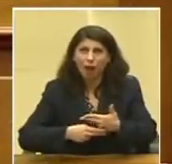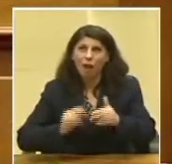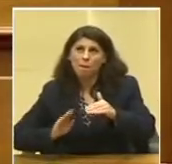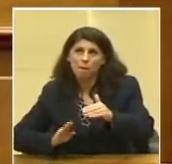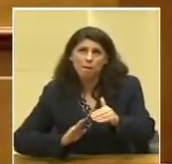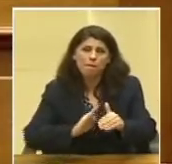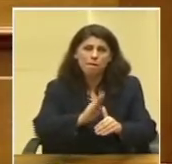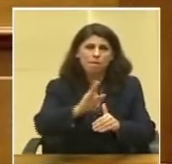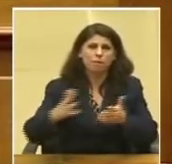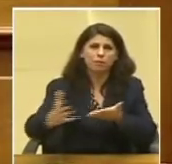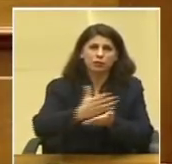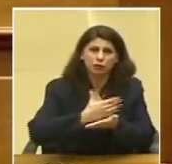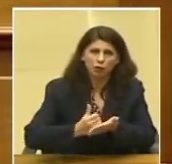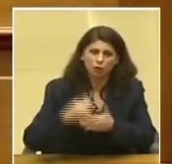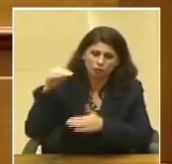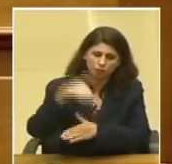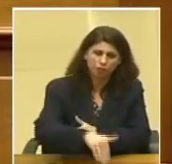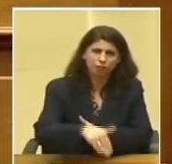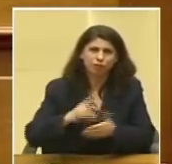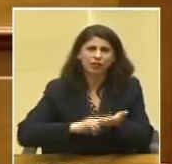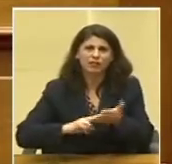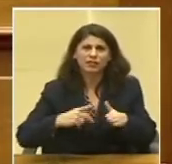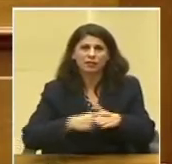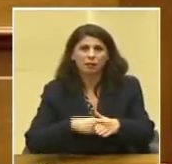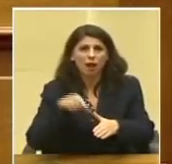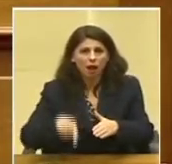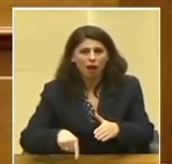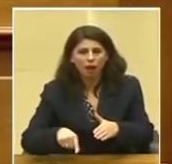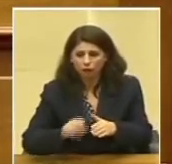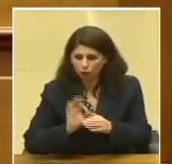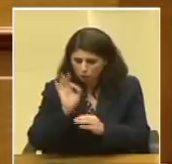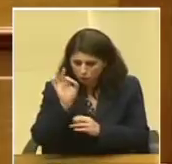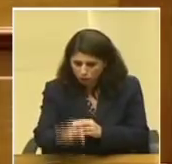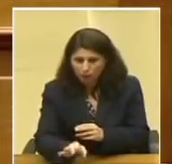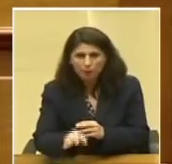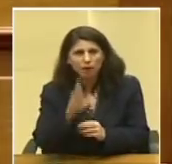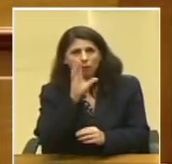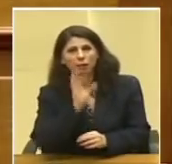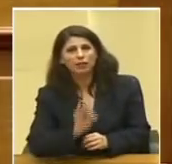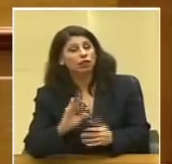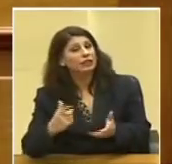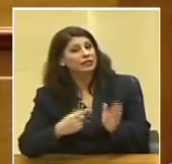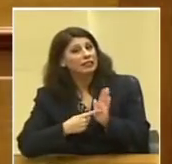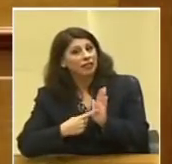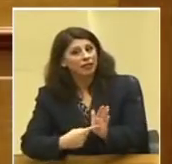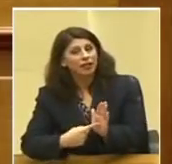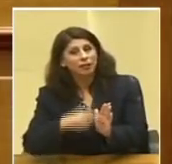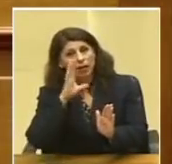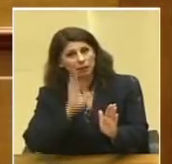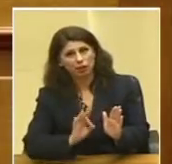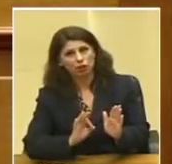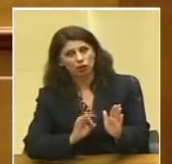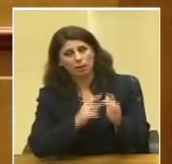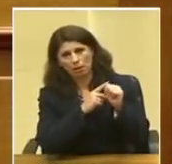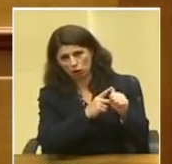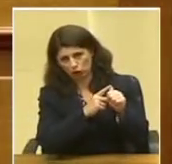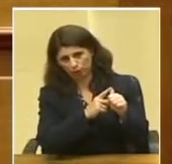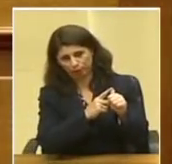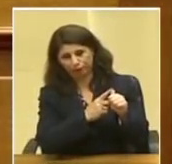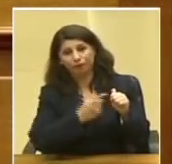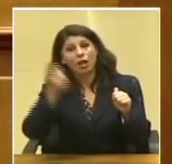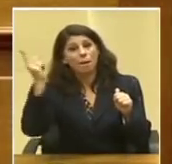και κατάρρευση των ταμείων? Αυτό που έμεινε είναι η πραγματικότητα. Και τι δείχνει η πραγματικότητα? Πρώτον, ότι το